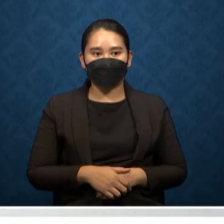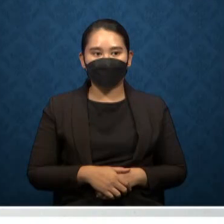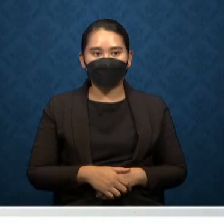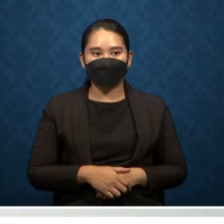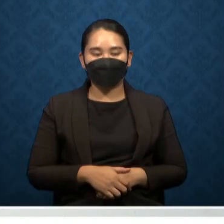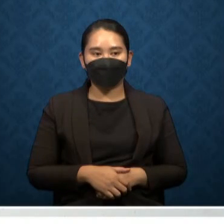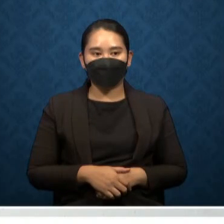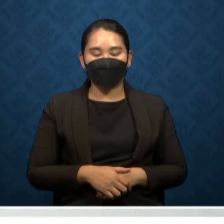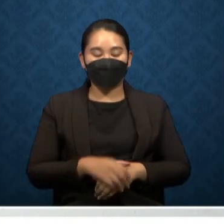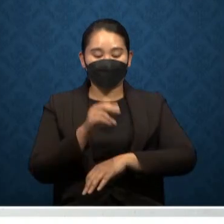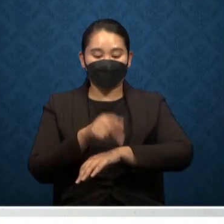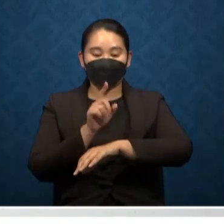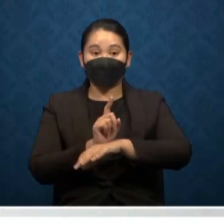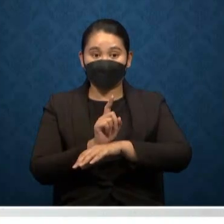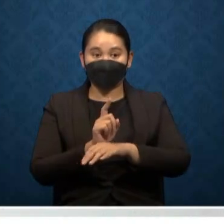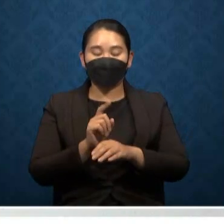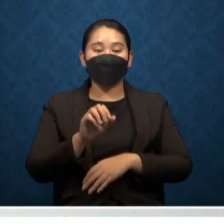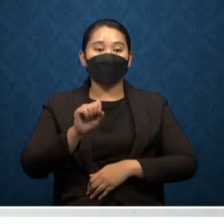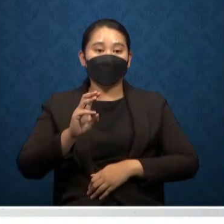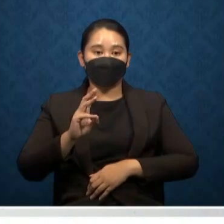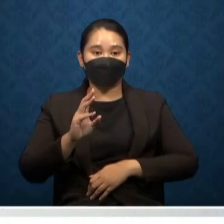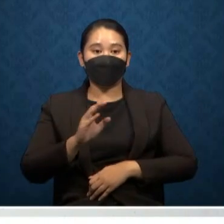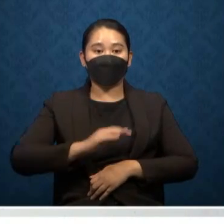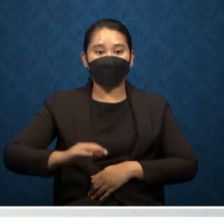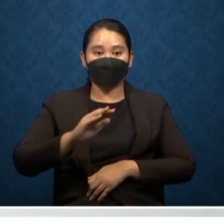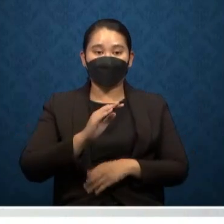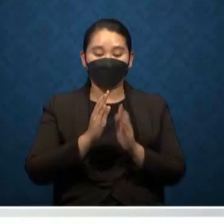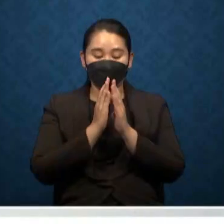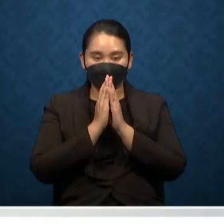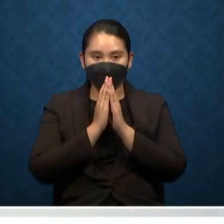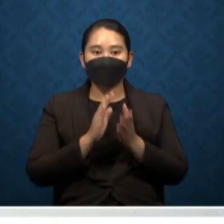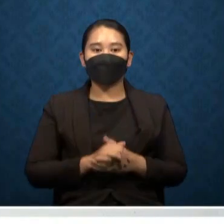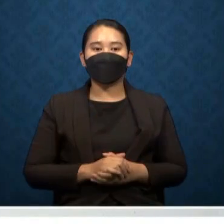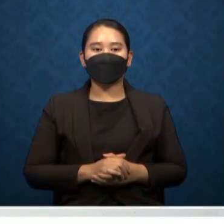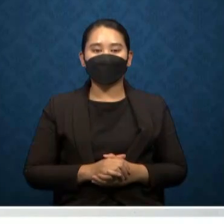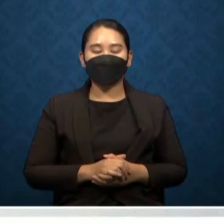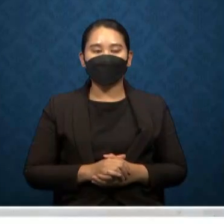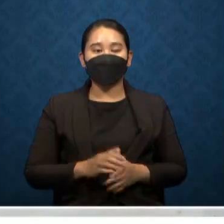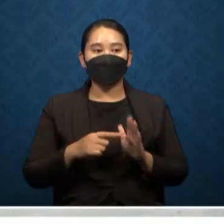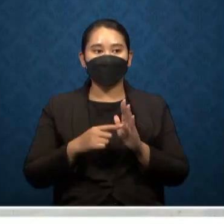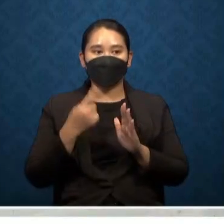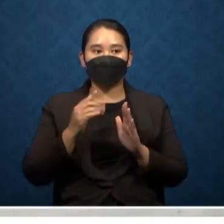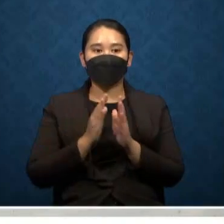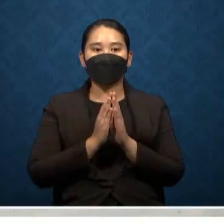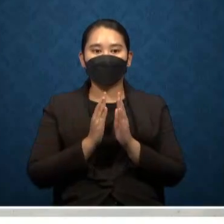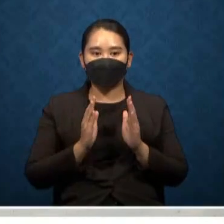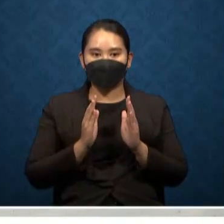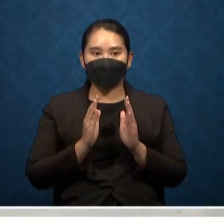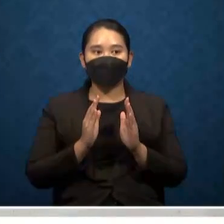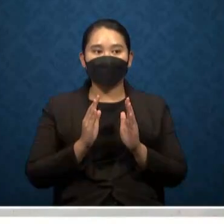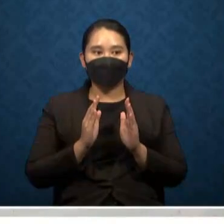กราบเรียนท่านประธานวุฒิสภาและท่านสมาชิกผู้ทรงเกียรติที่เคารพครับก่อนอื่นก็ต้องขอขอบพระคุณท่